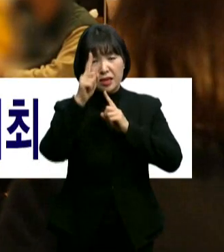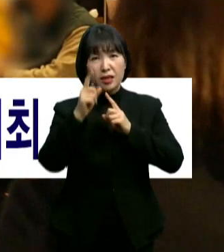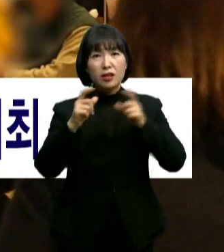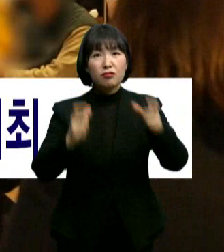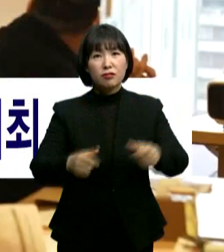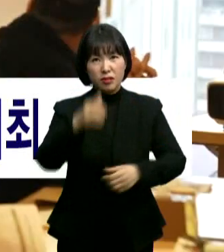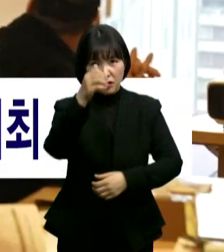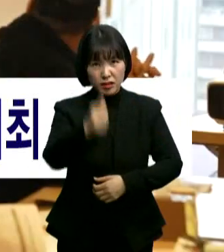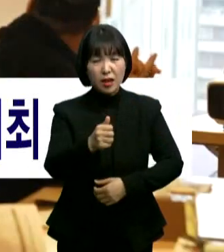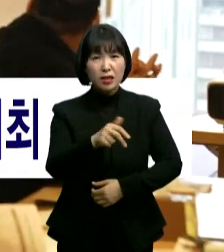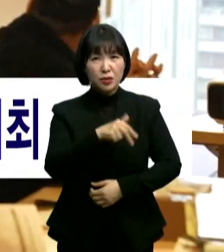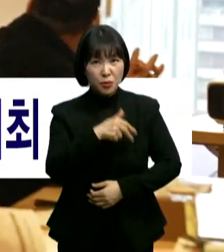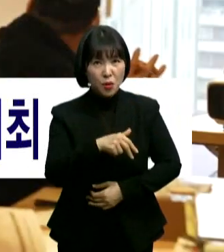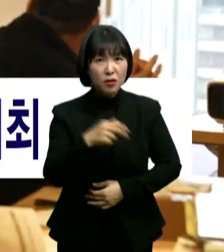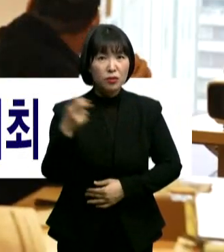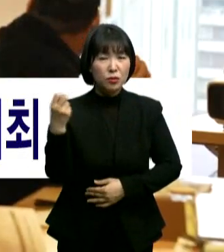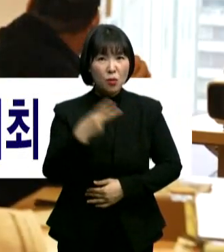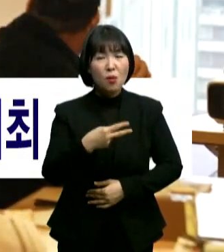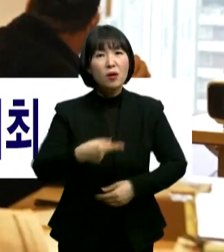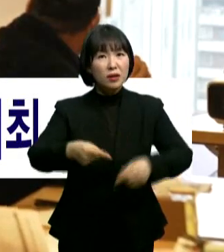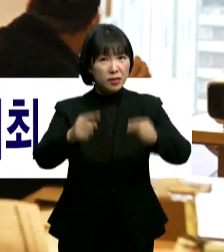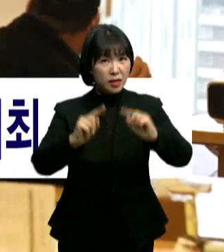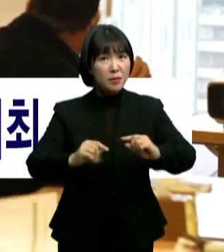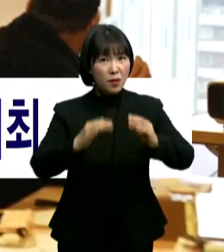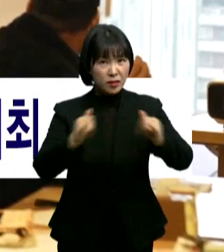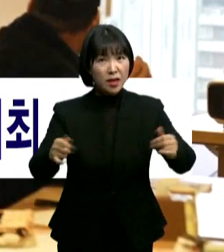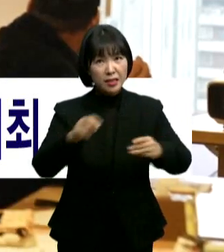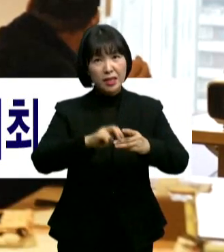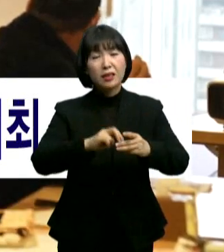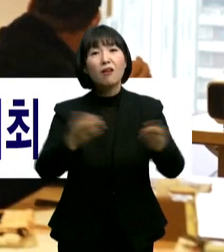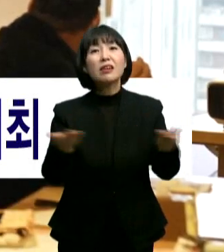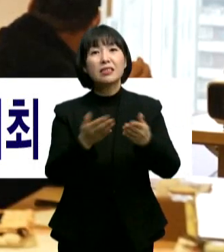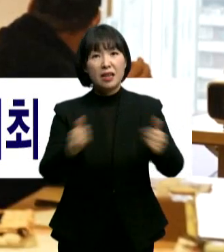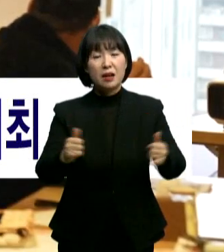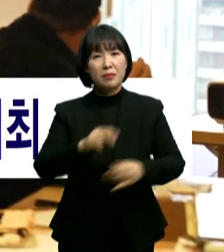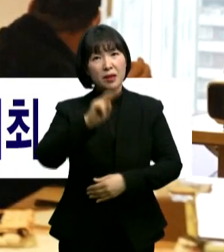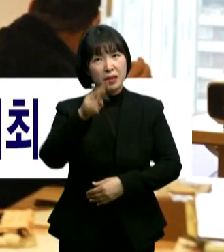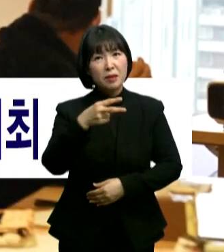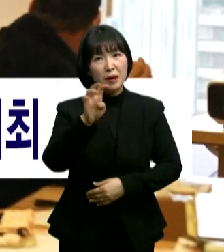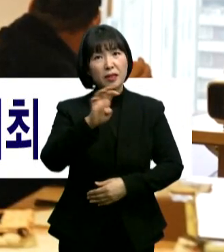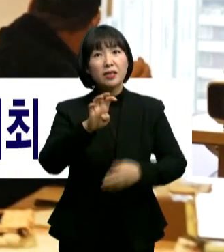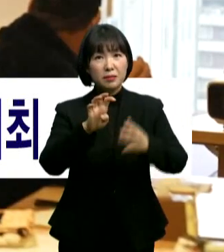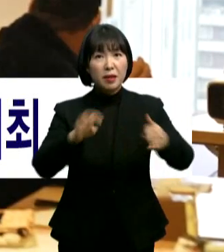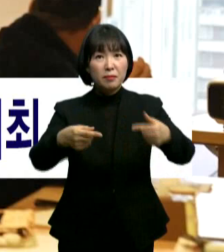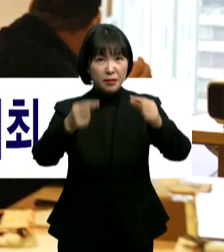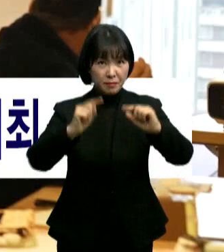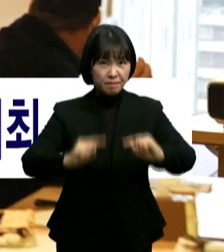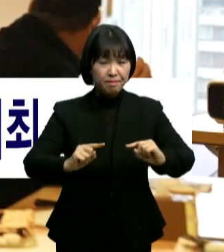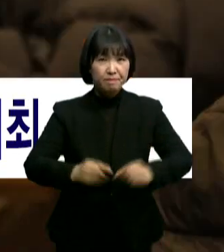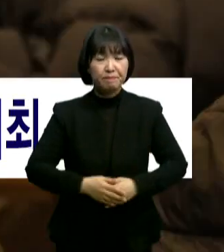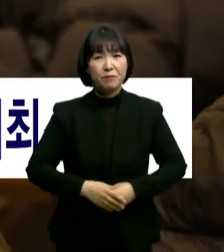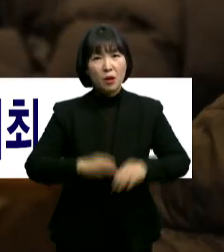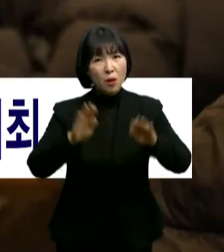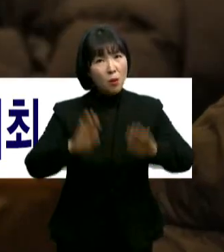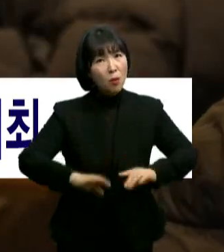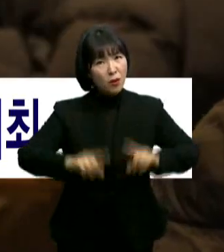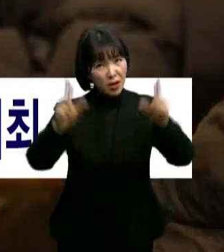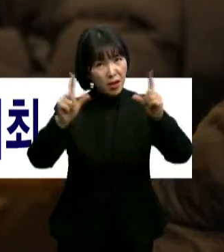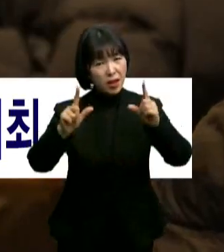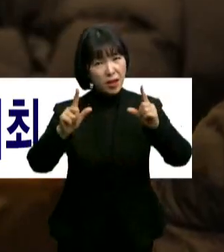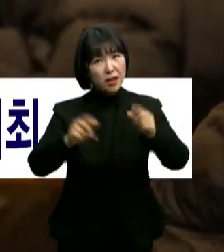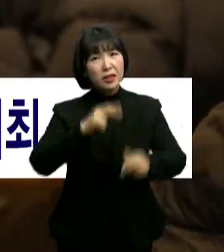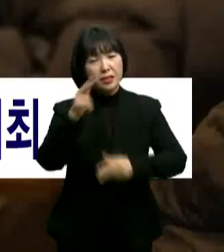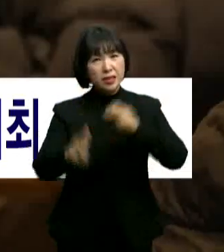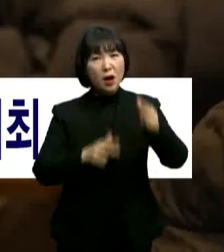구의회 의원 그리고 자활 참여자 및 센터 종사자 등 240여명이 참여한 가운데 올 한해 사업